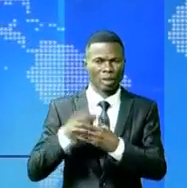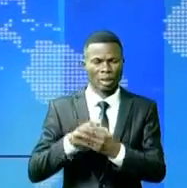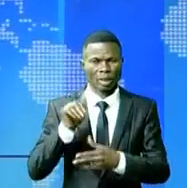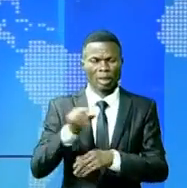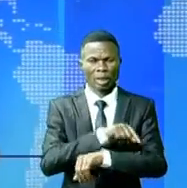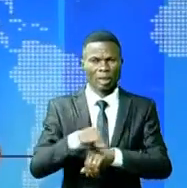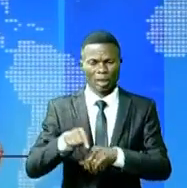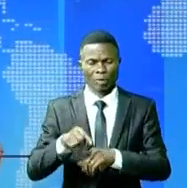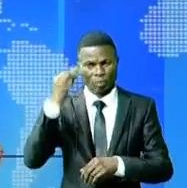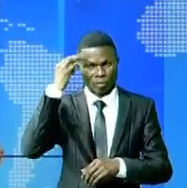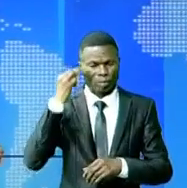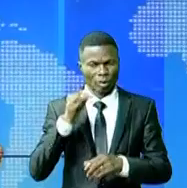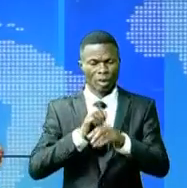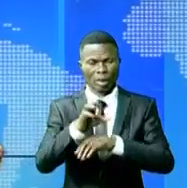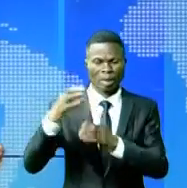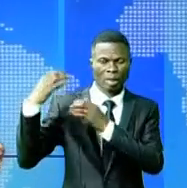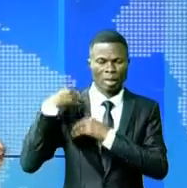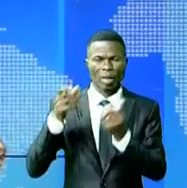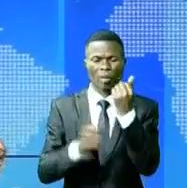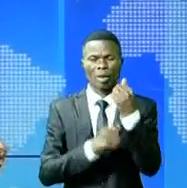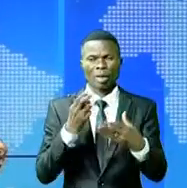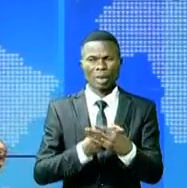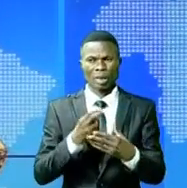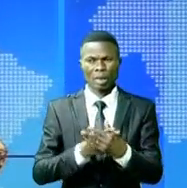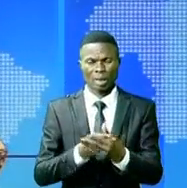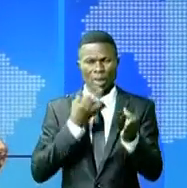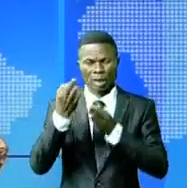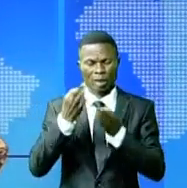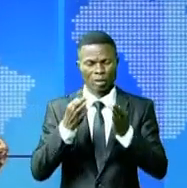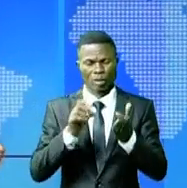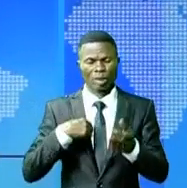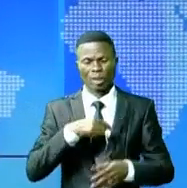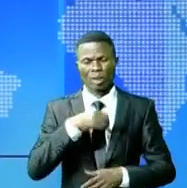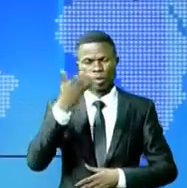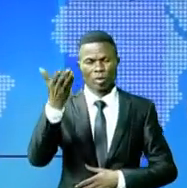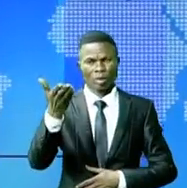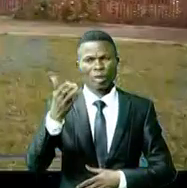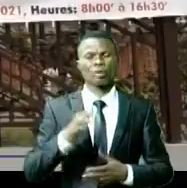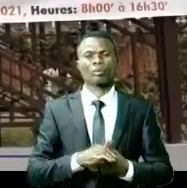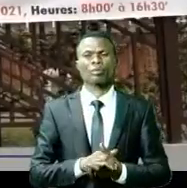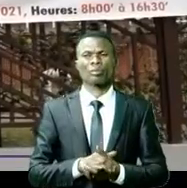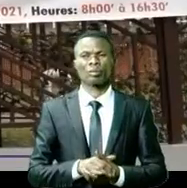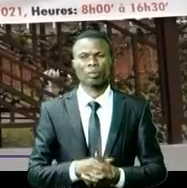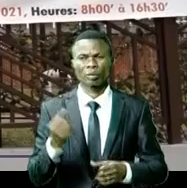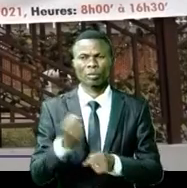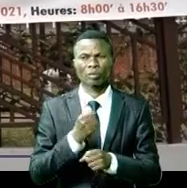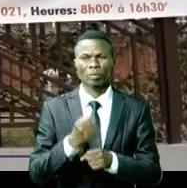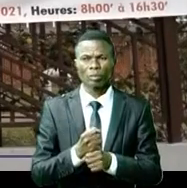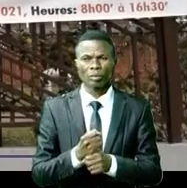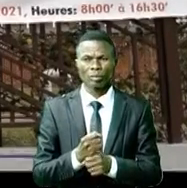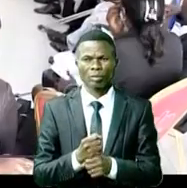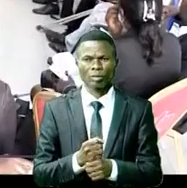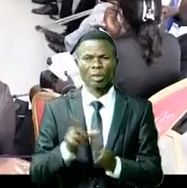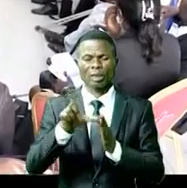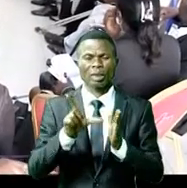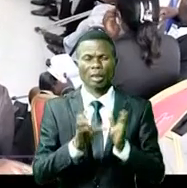de cabinet de la ministre déléguée en charge de personnes vivant avec handicap a présidé les travaux. Ces travaux d'enrichissement de la